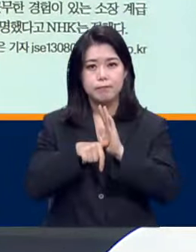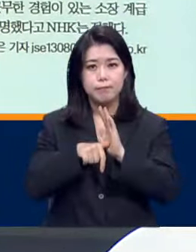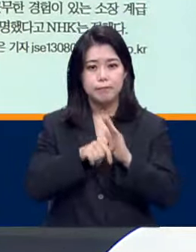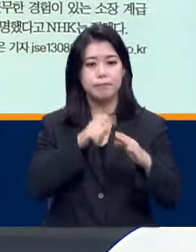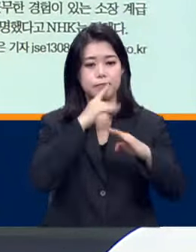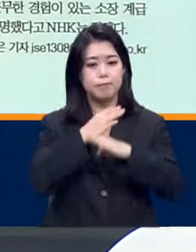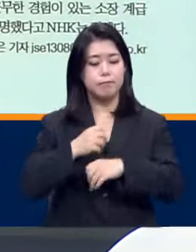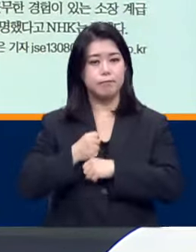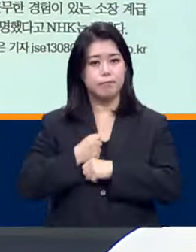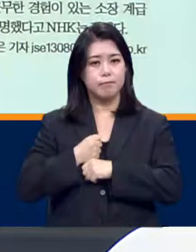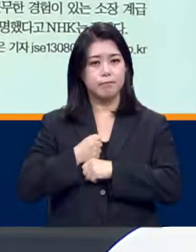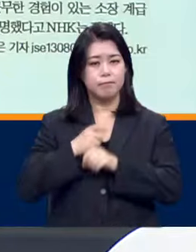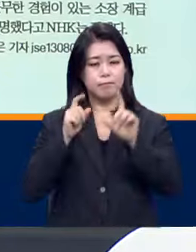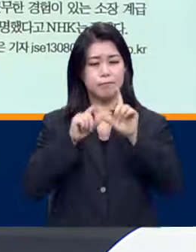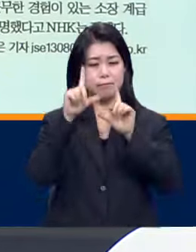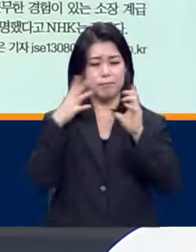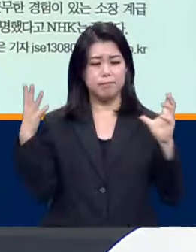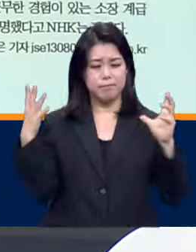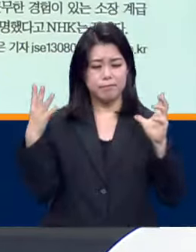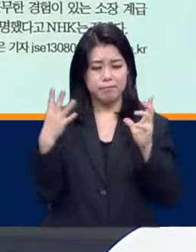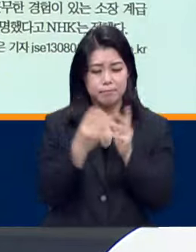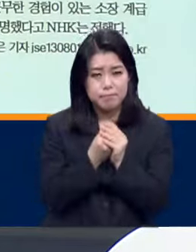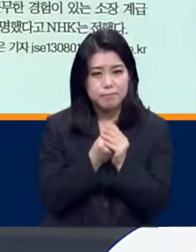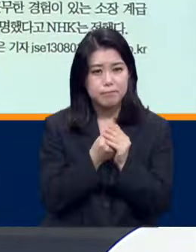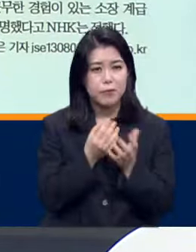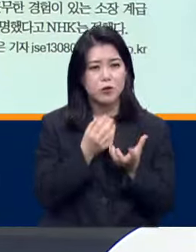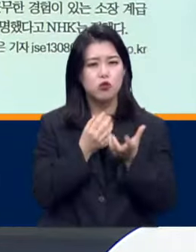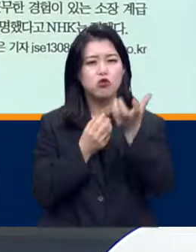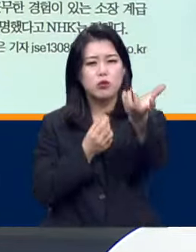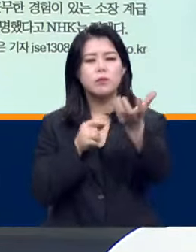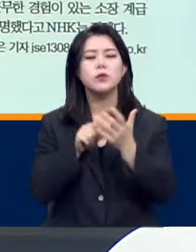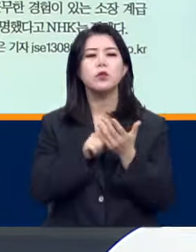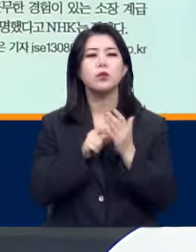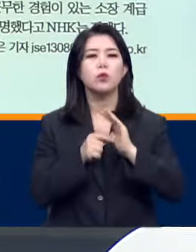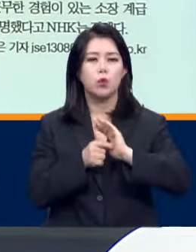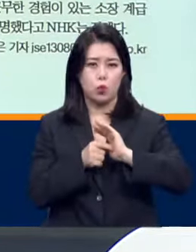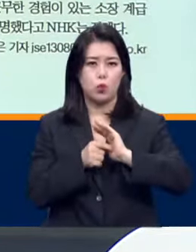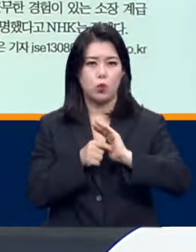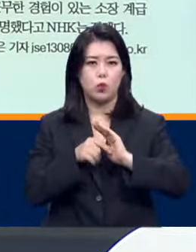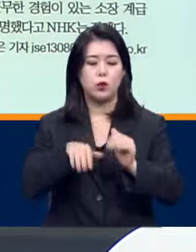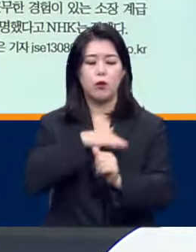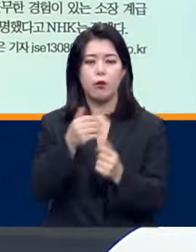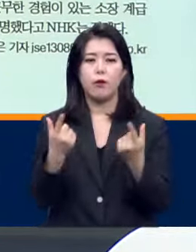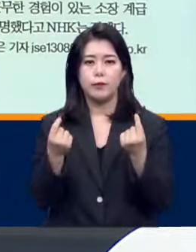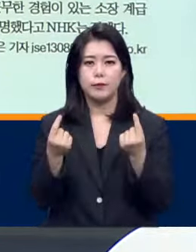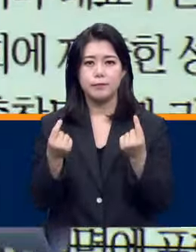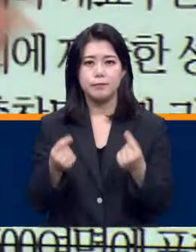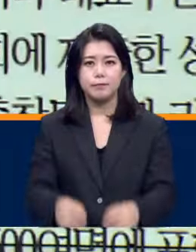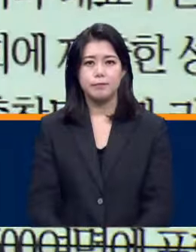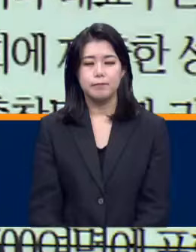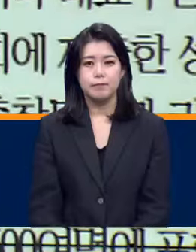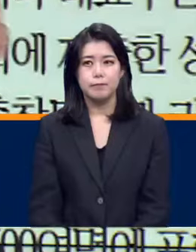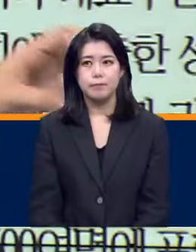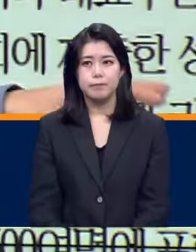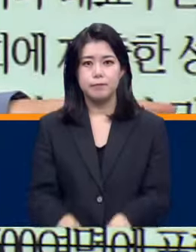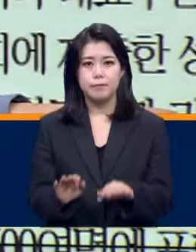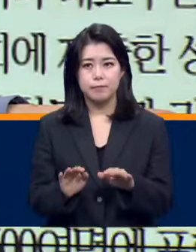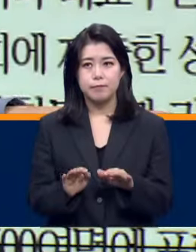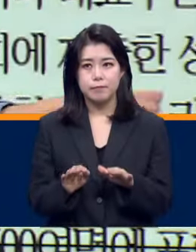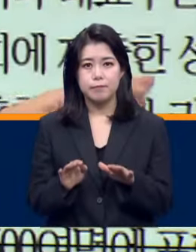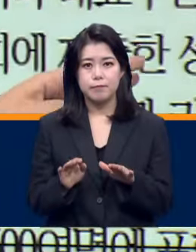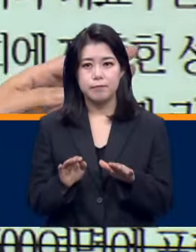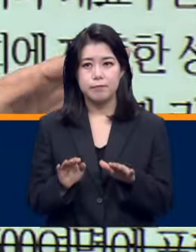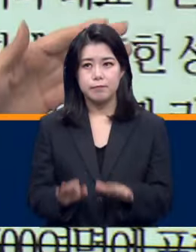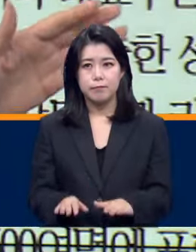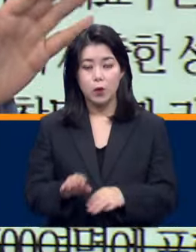북한군은 웬만큼 훈련을 마치고 사실상 투입이 될 수 있을 정도의 상황이었던 거 아니겠느냐 오히려 우리는 조기